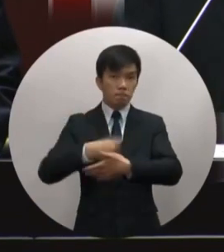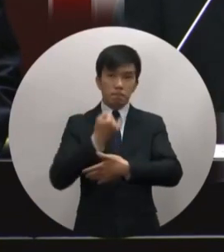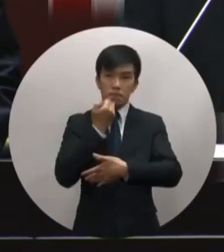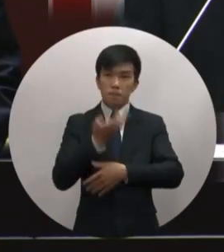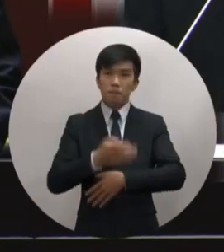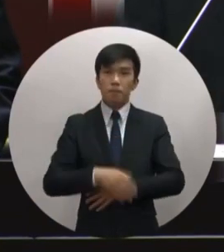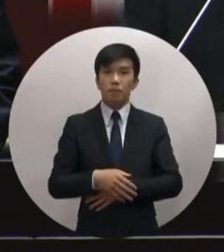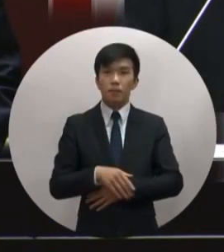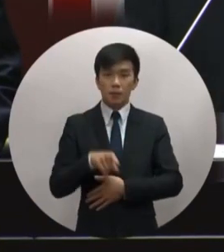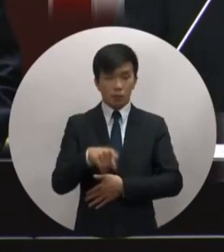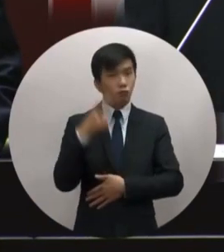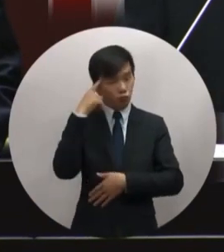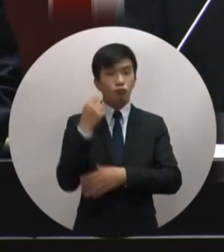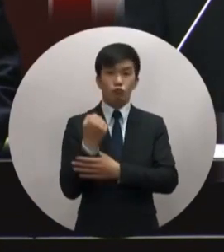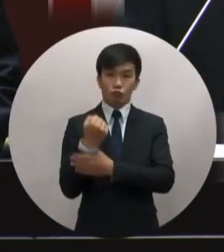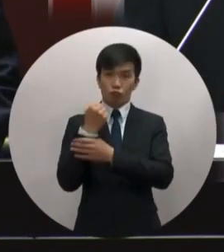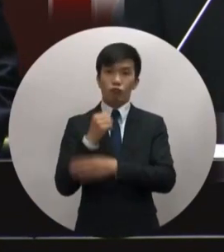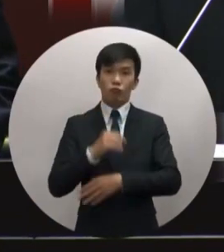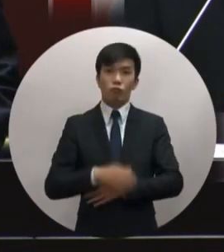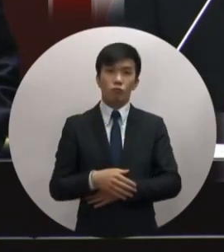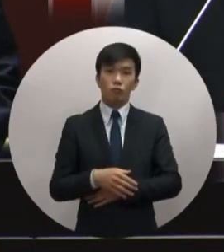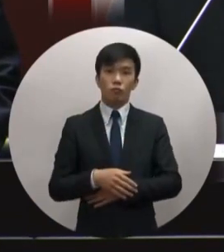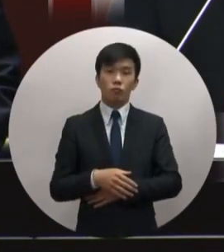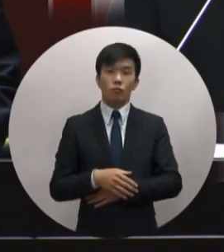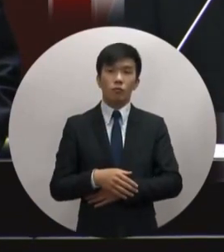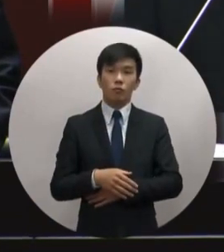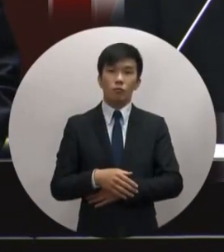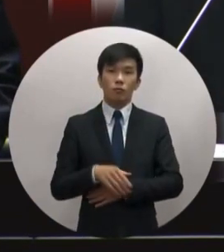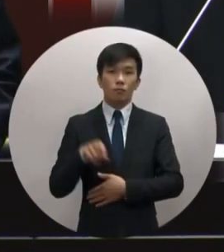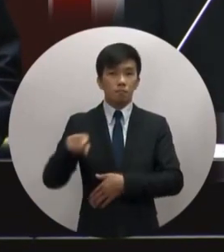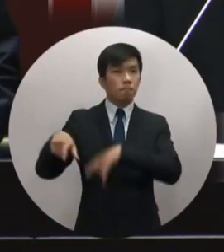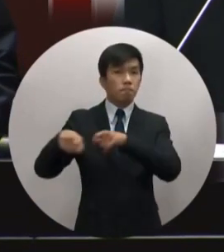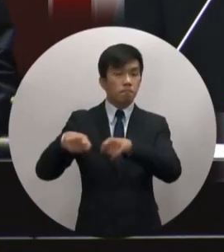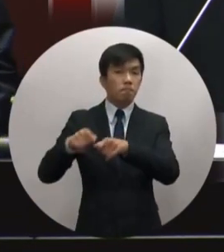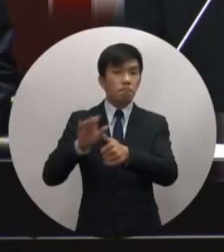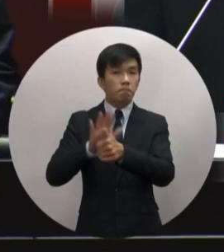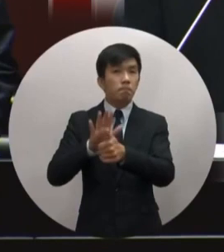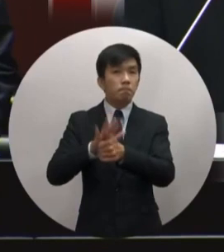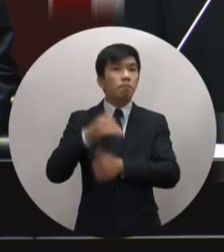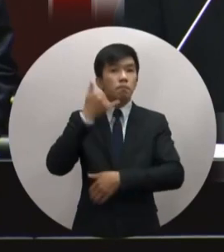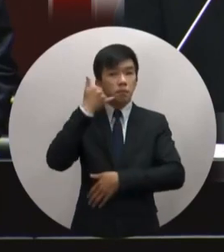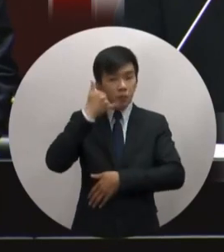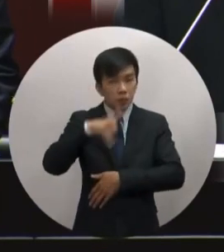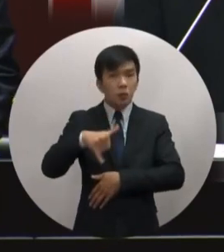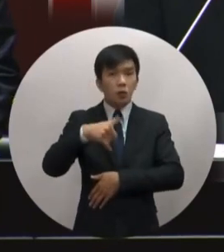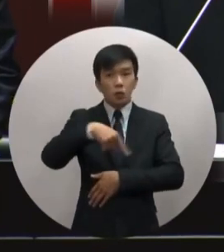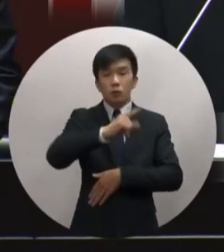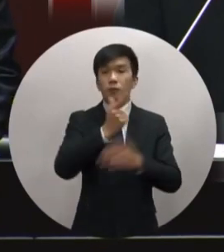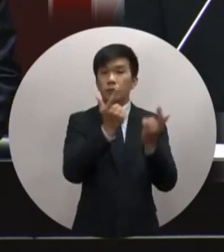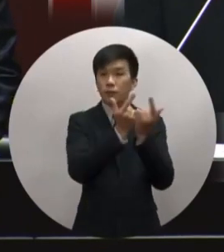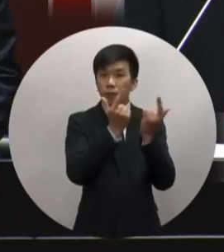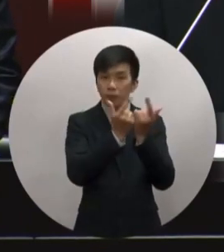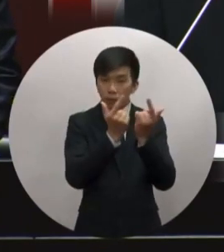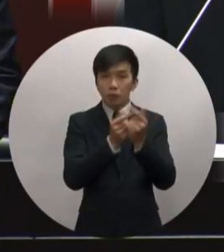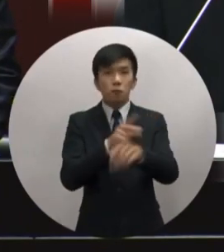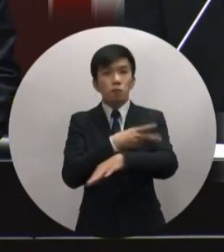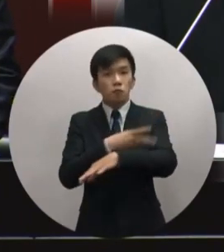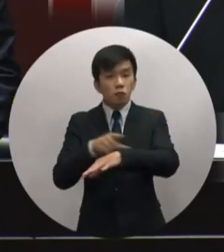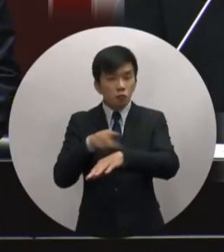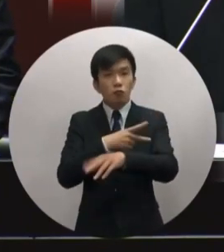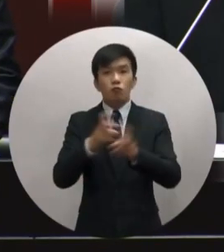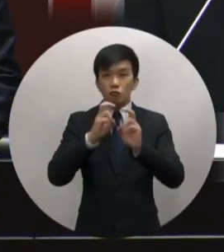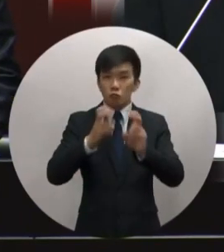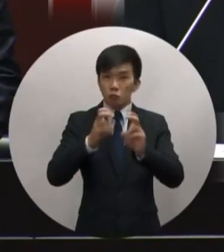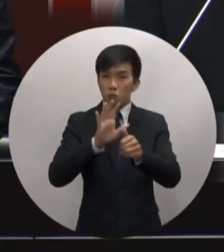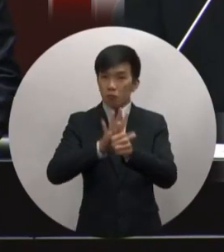他們是支持的因為這個對於解決大概除了基隆的往返台北的這個捷運以